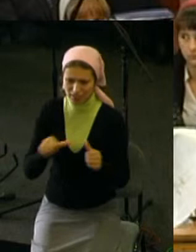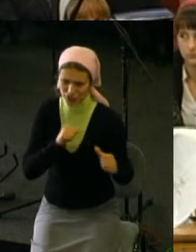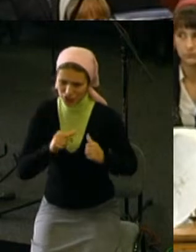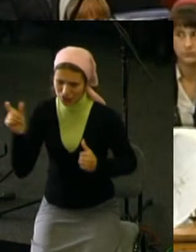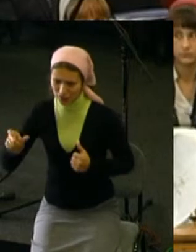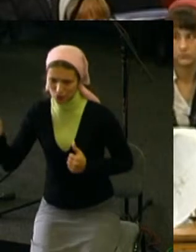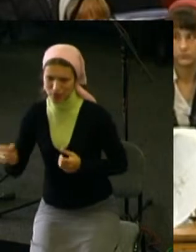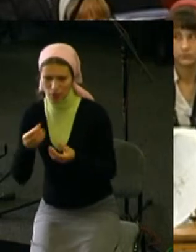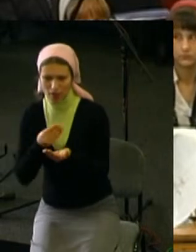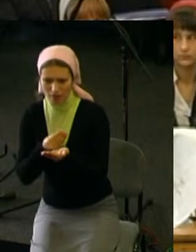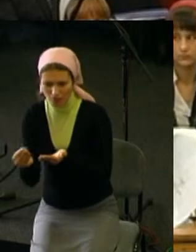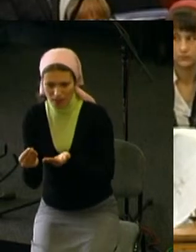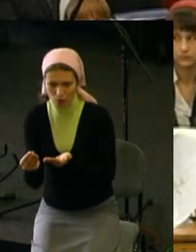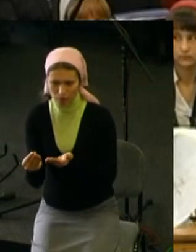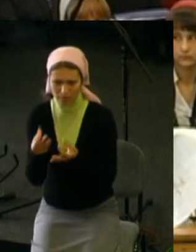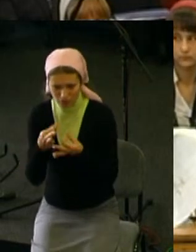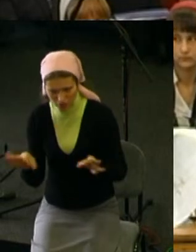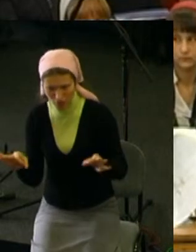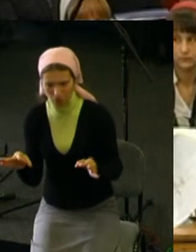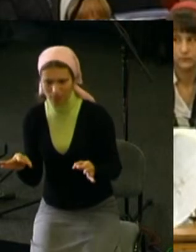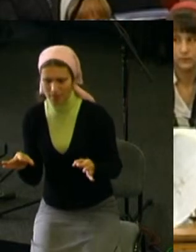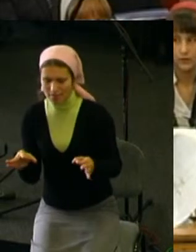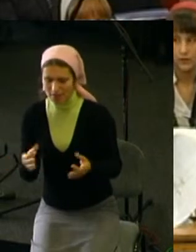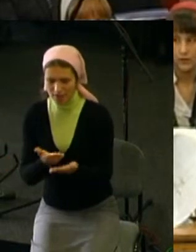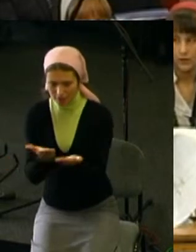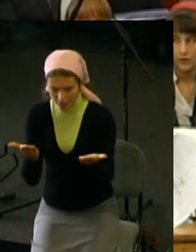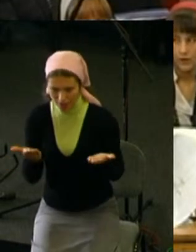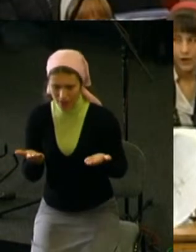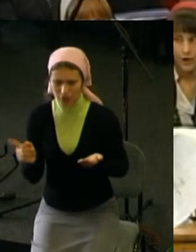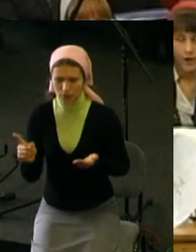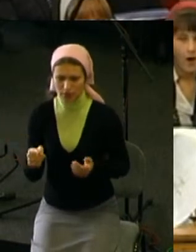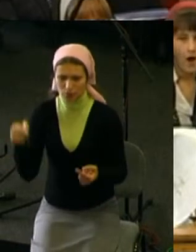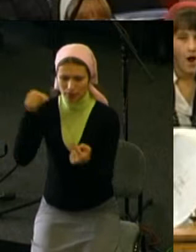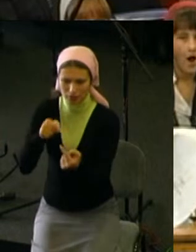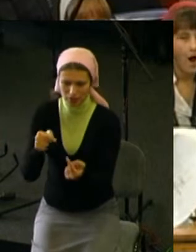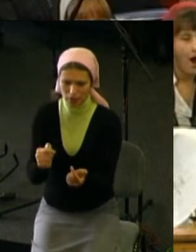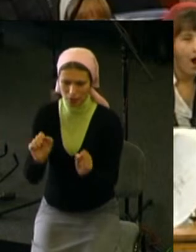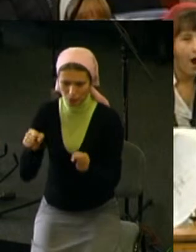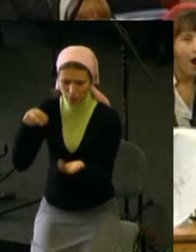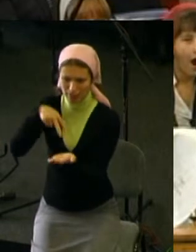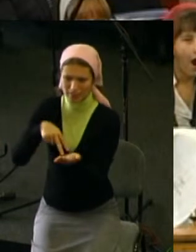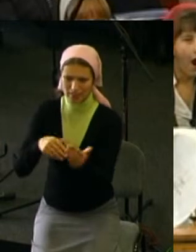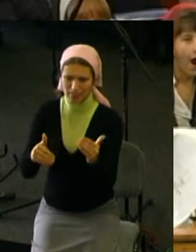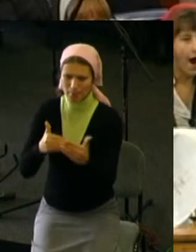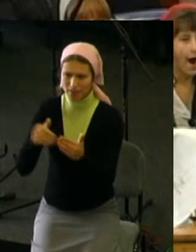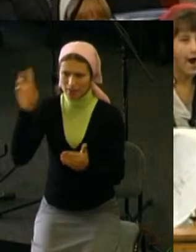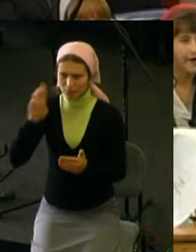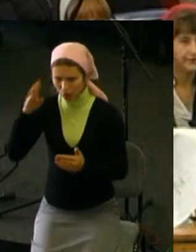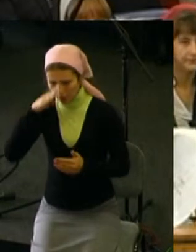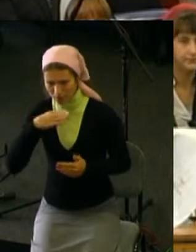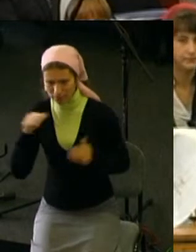щоб викупити нас щоб зробити нас достойними які можуть представляти перед Богом